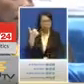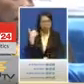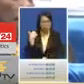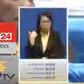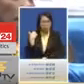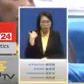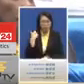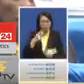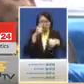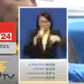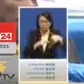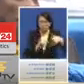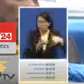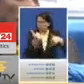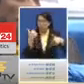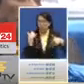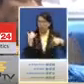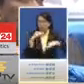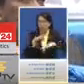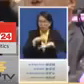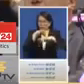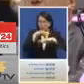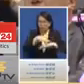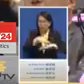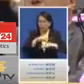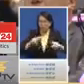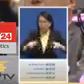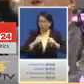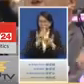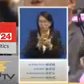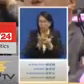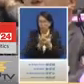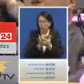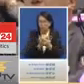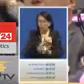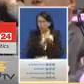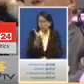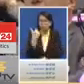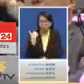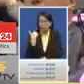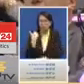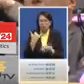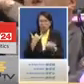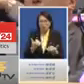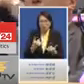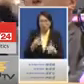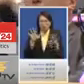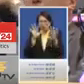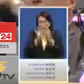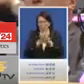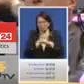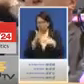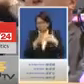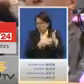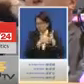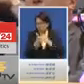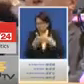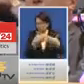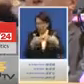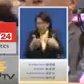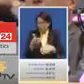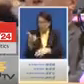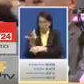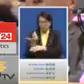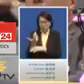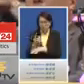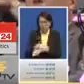านี้ใช่ไหมครับรัฐบาลเรา ถ้าเขาบอกว่าสีเทา สื่อวันนี้บอกสีเทาเขาบอกนะผมไม่ได้บอกสุดท้